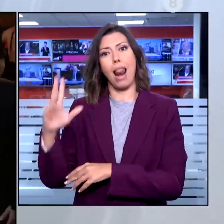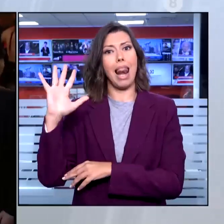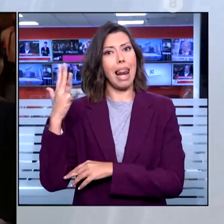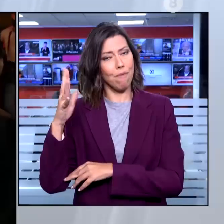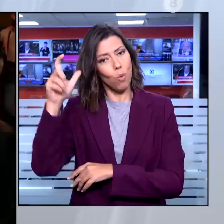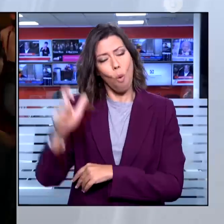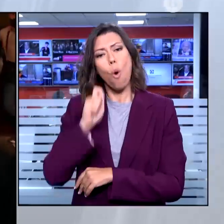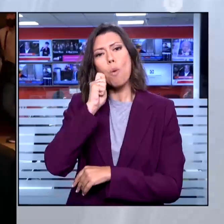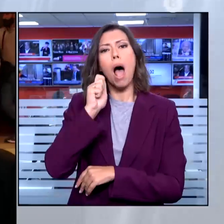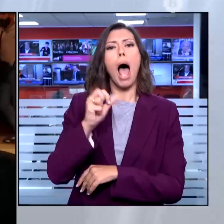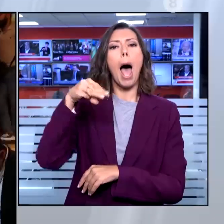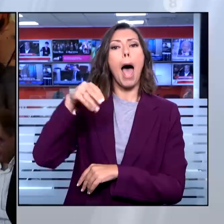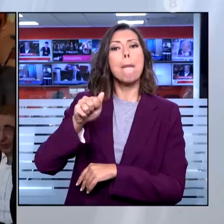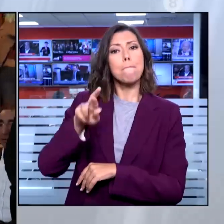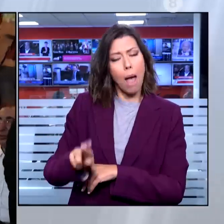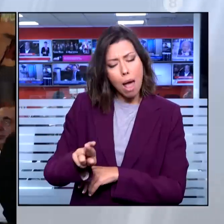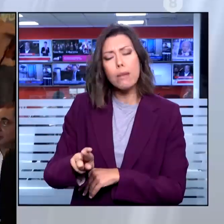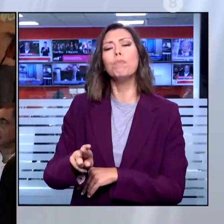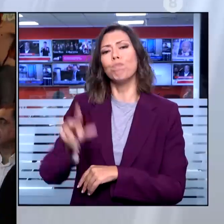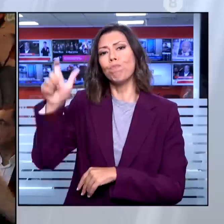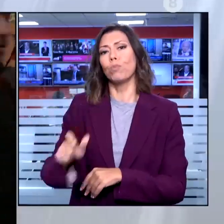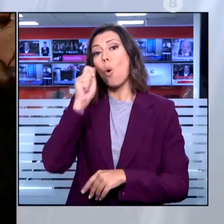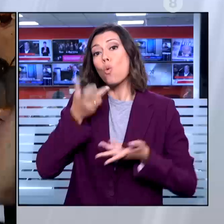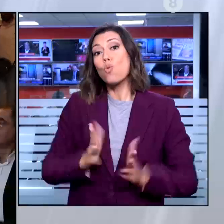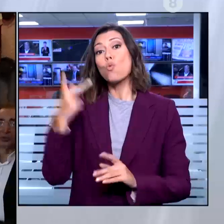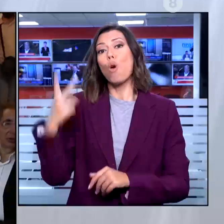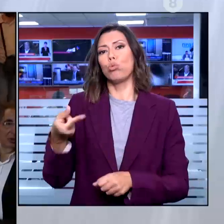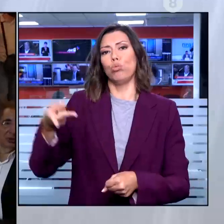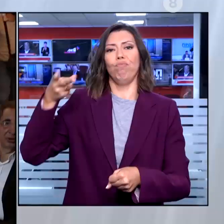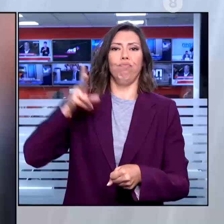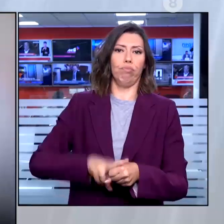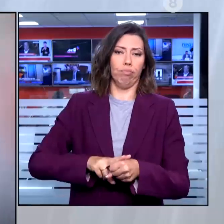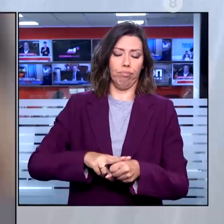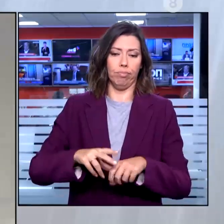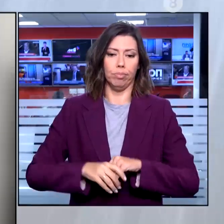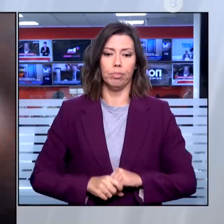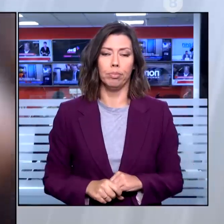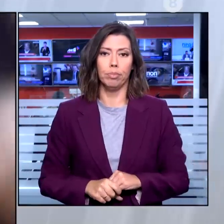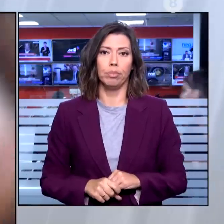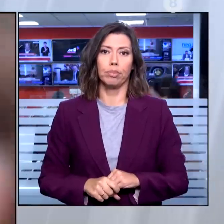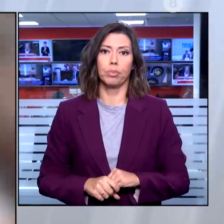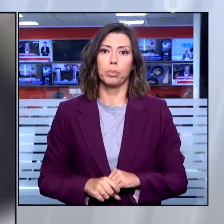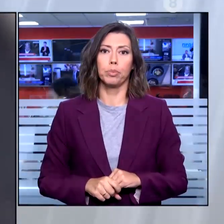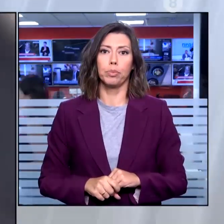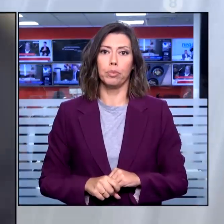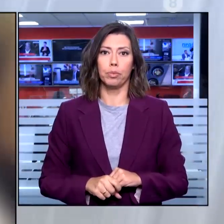των συναδέλφων του. Ο γιος του ήταν ανάμεσα στους νεκρούς της συντονισμένης επίθεσης.